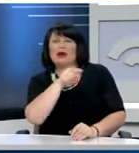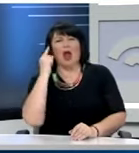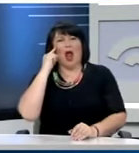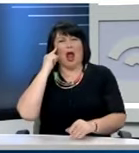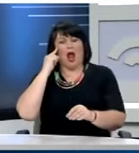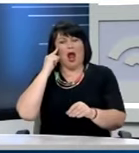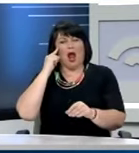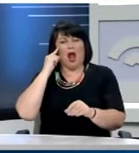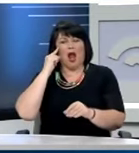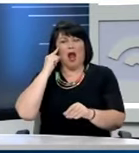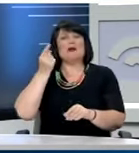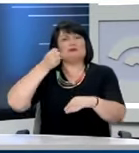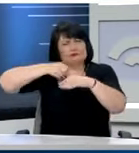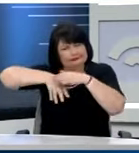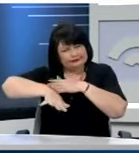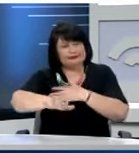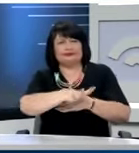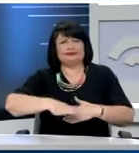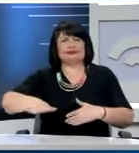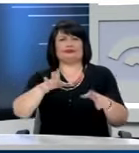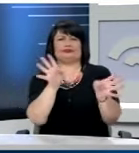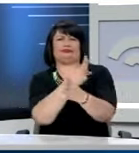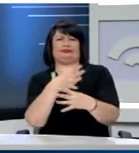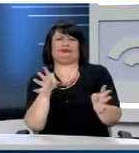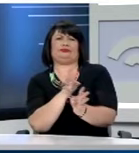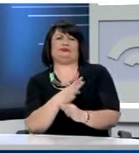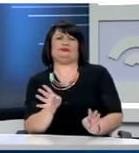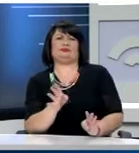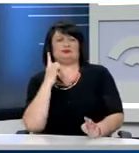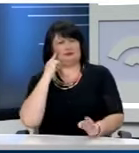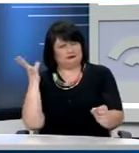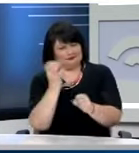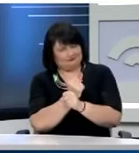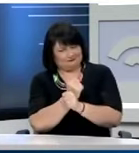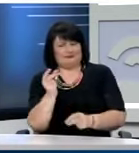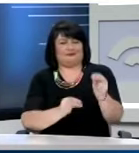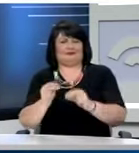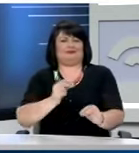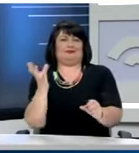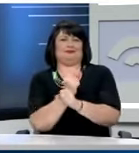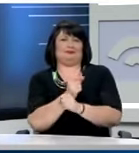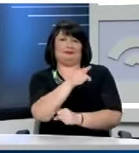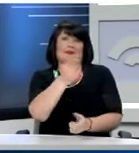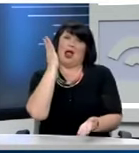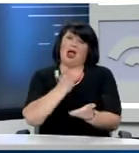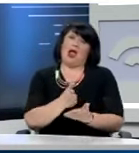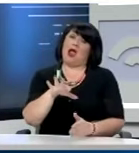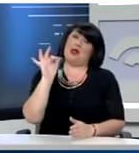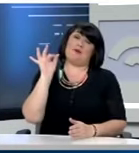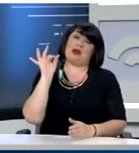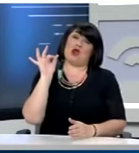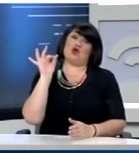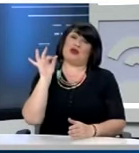δύναμη στην προοπτική της εκλογικής σας επικράτησης. Και αυτή η επιλογή θα σας